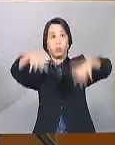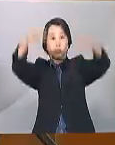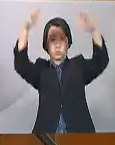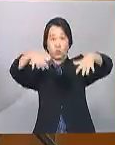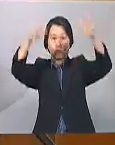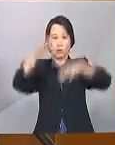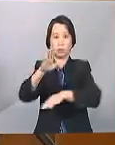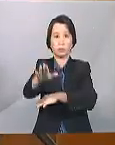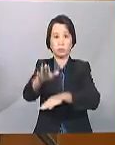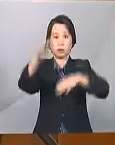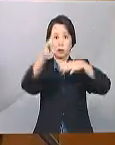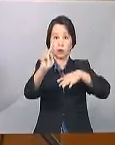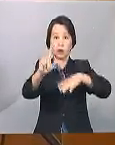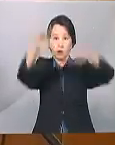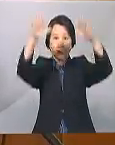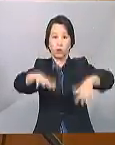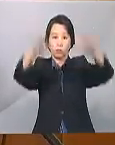sekarang petang di KL, juga